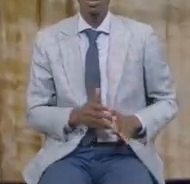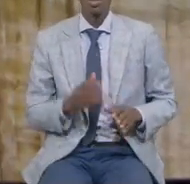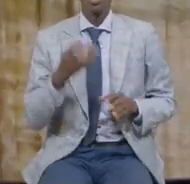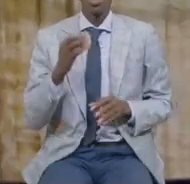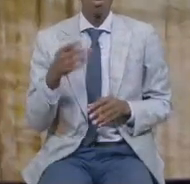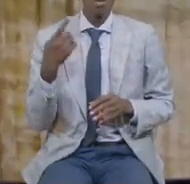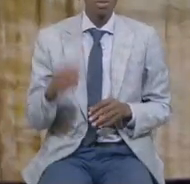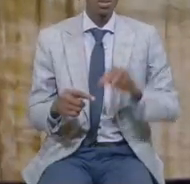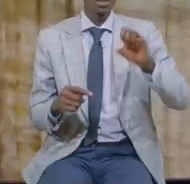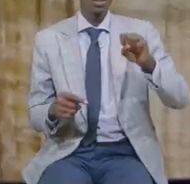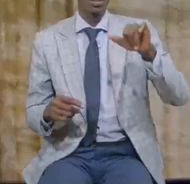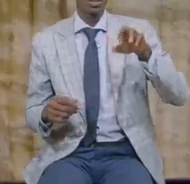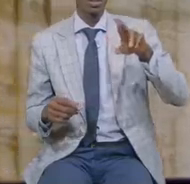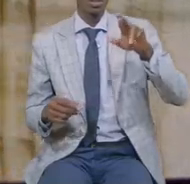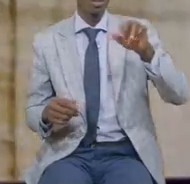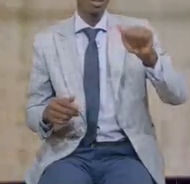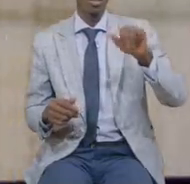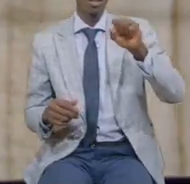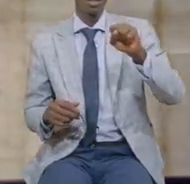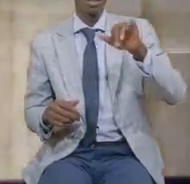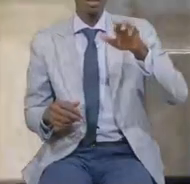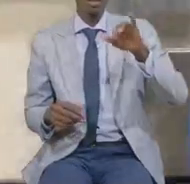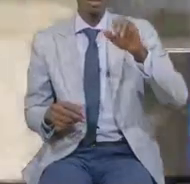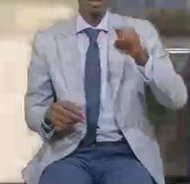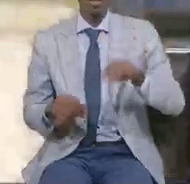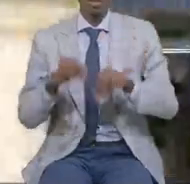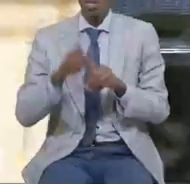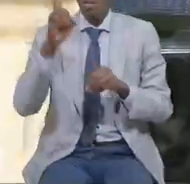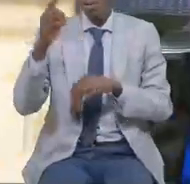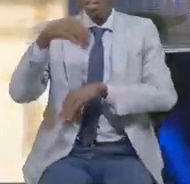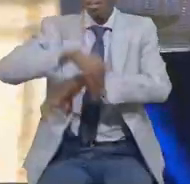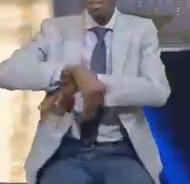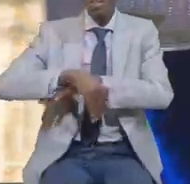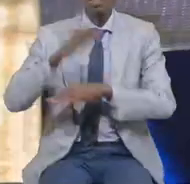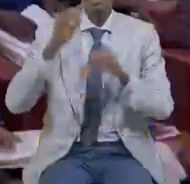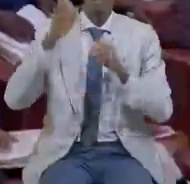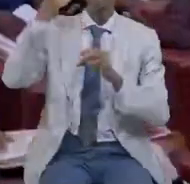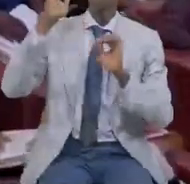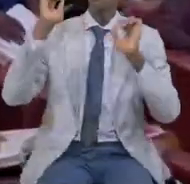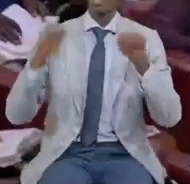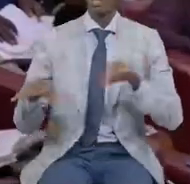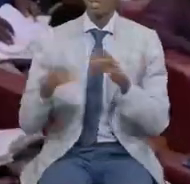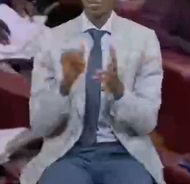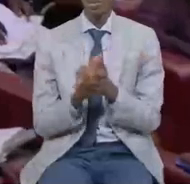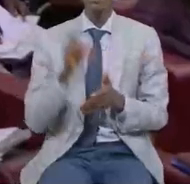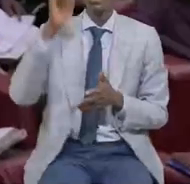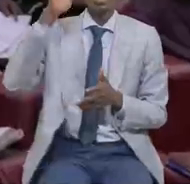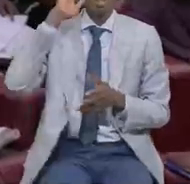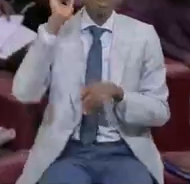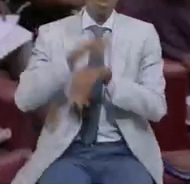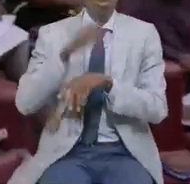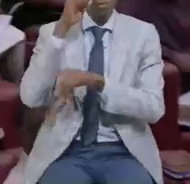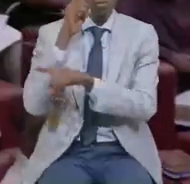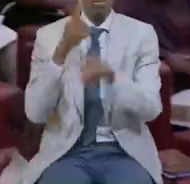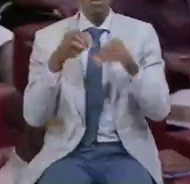185 000 soldats assyriens une seule nuit. Si Dieu peut faire ça, Dieu va vaincre pour